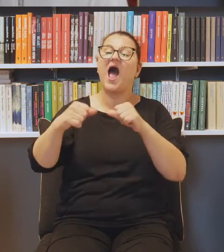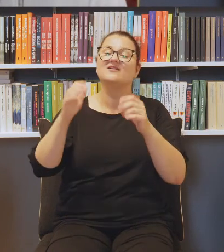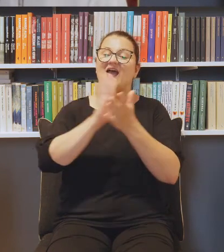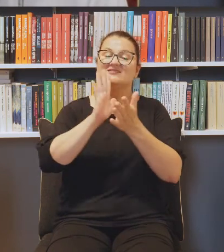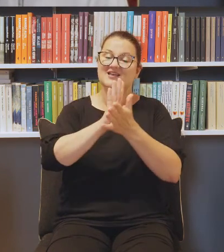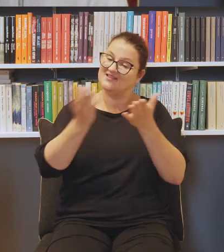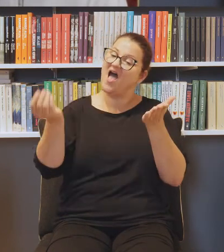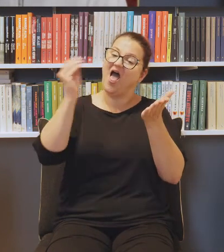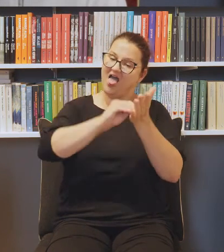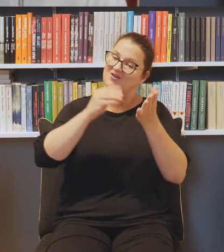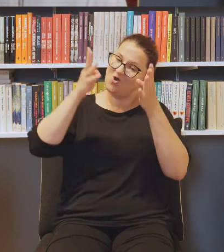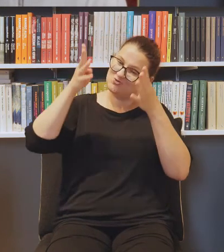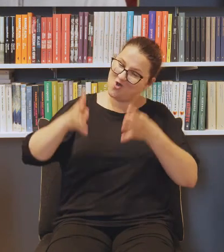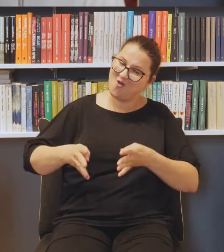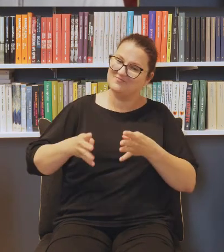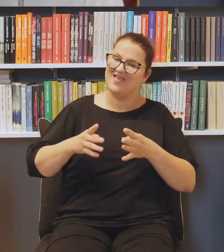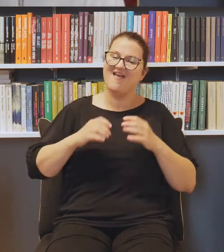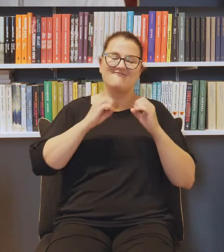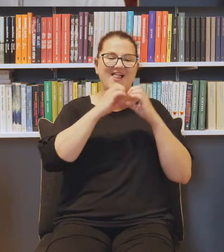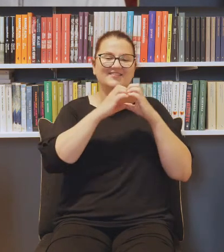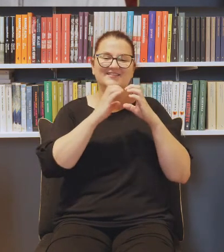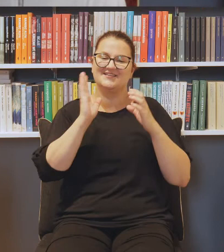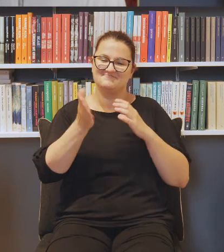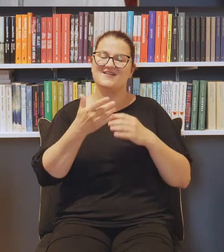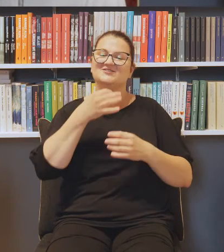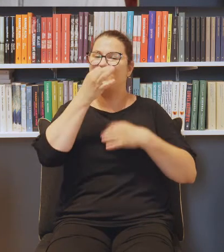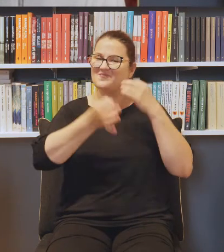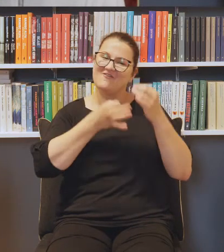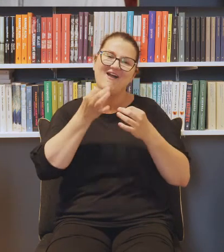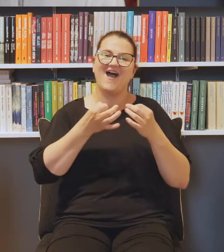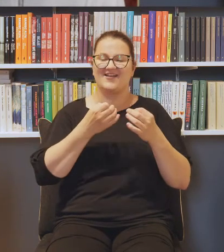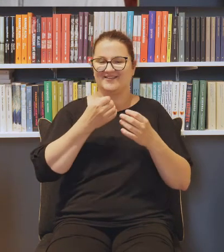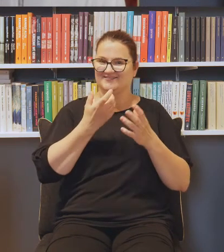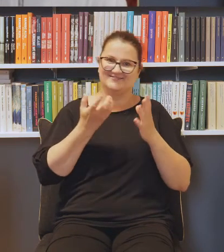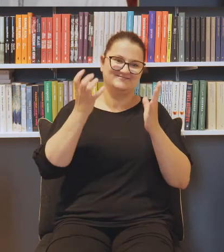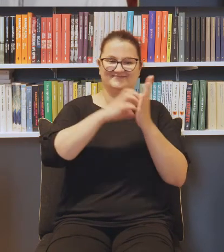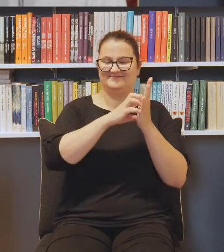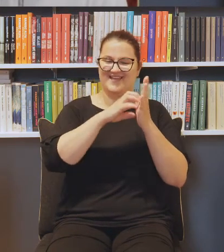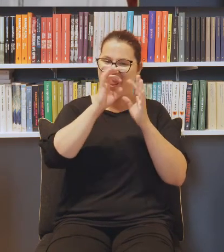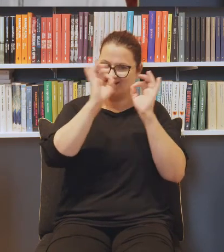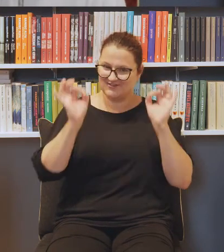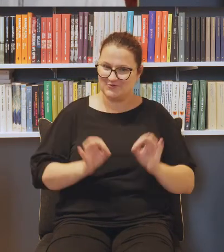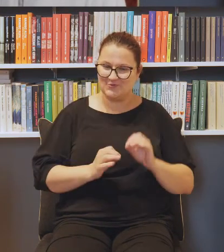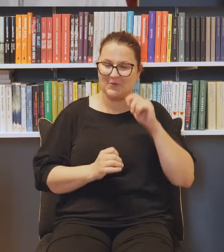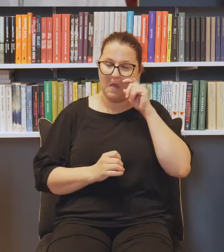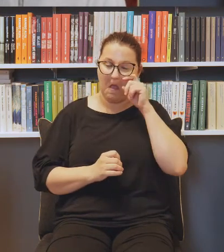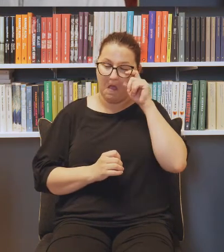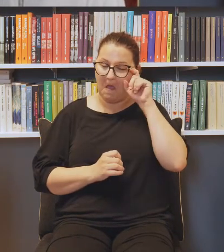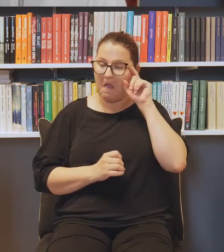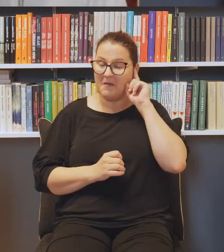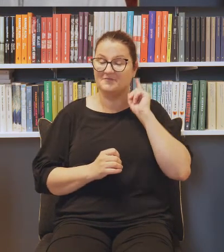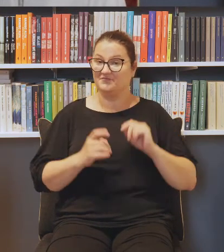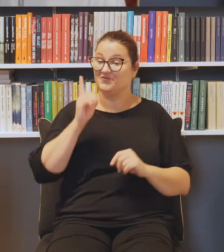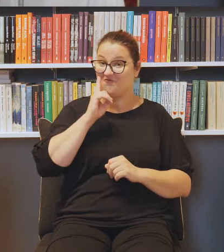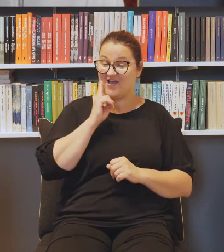pisać na walentynki jakieś gorące artykuły? No właśnie, to bym